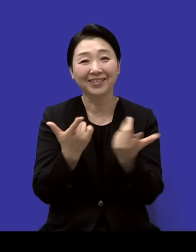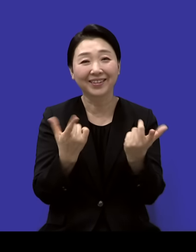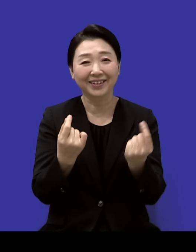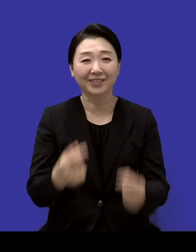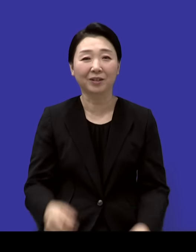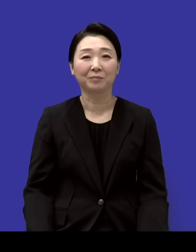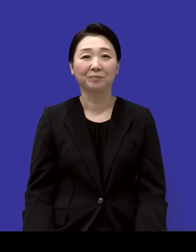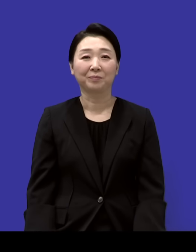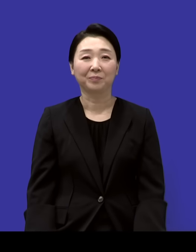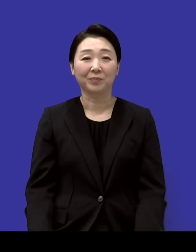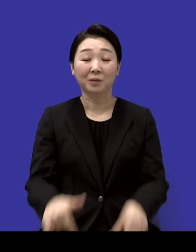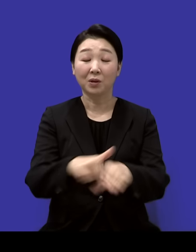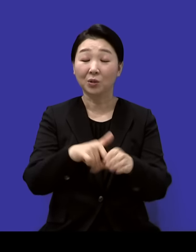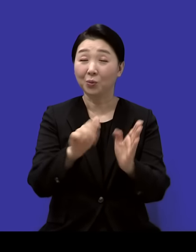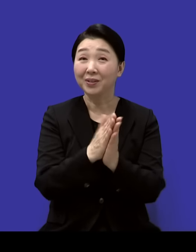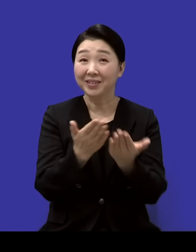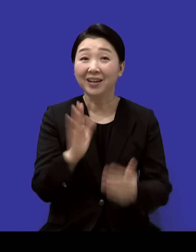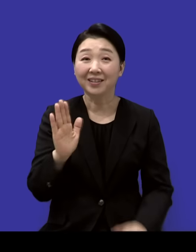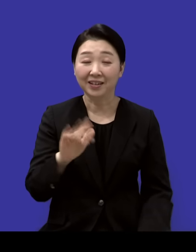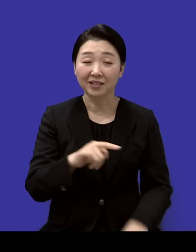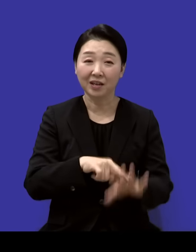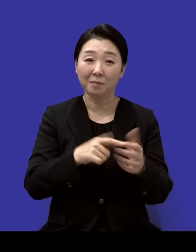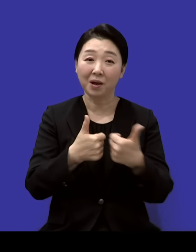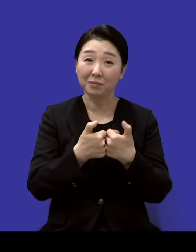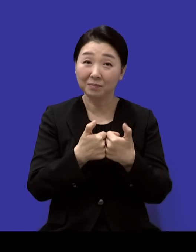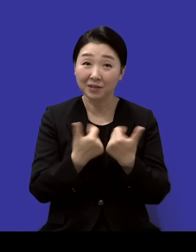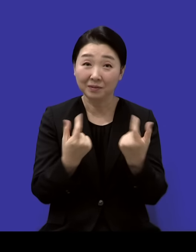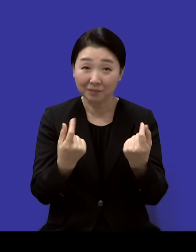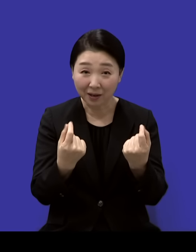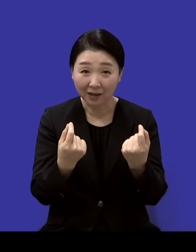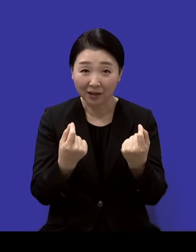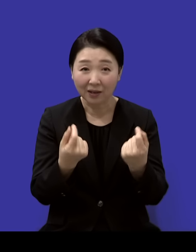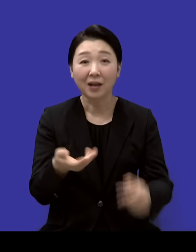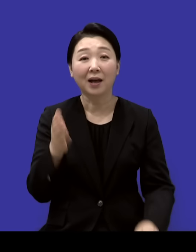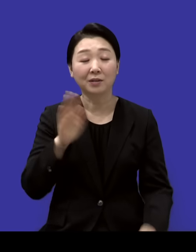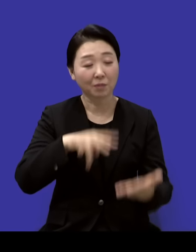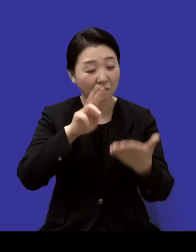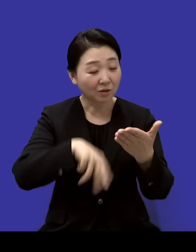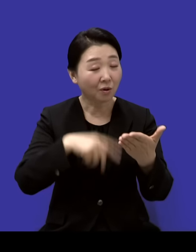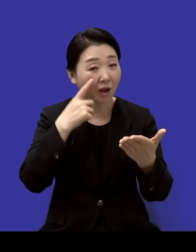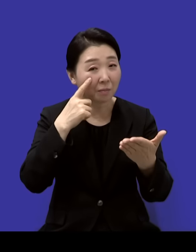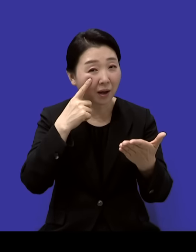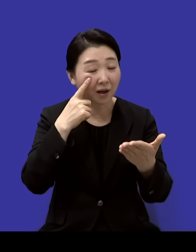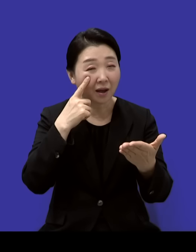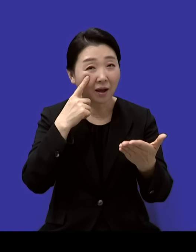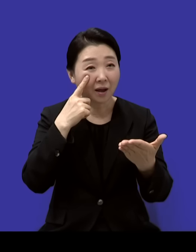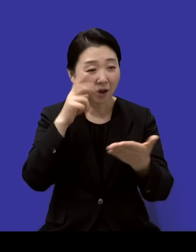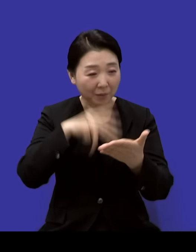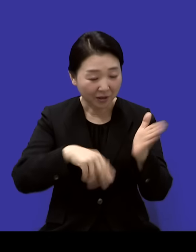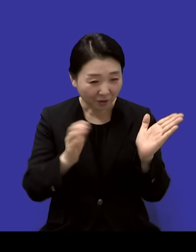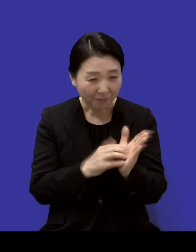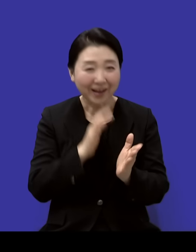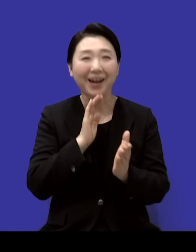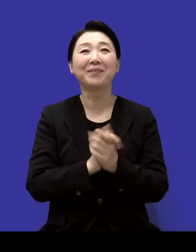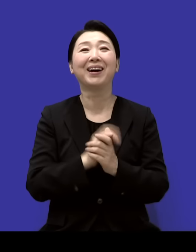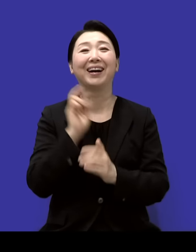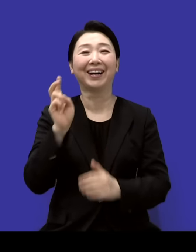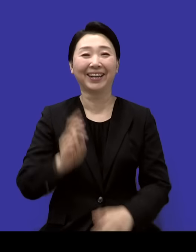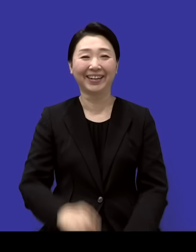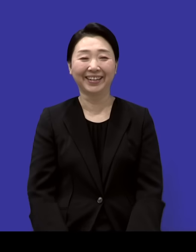그 뭐 기독교 서적은 아닌데 네네. 심리학 서적이긴 한데 이제 읽다 보면 아마 다 읽고 아멘 나오실 만한 예.